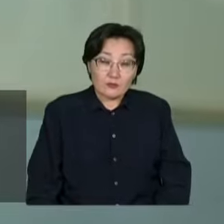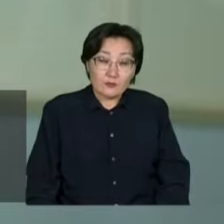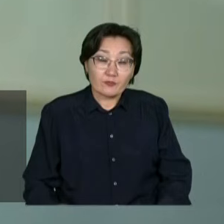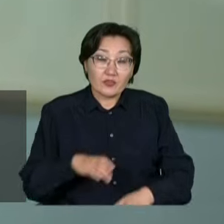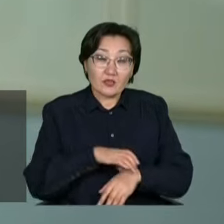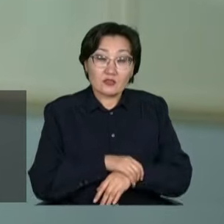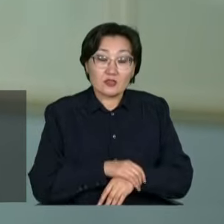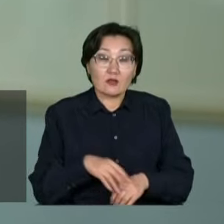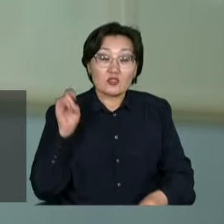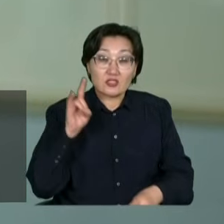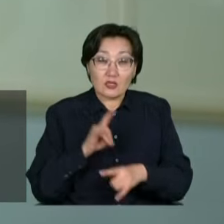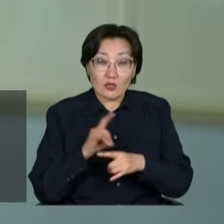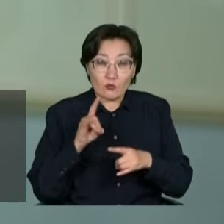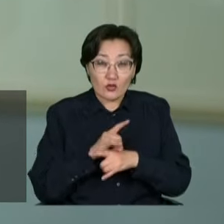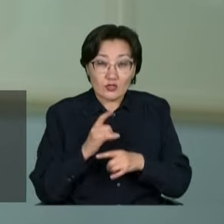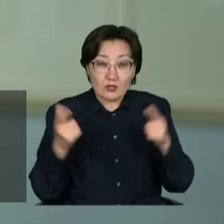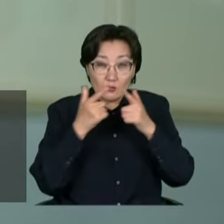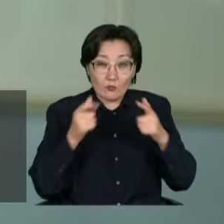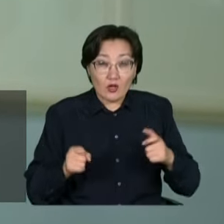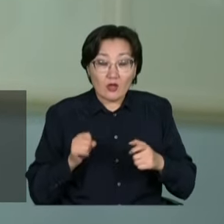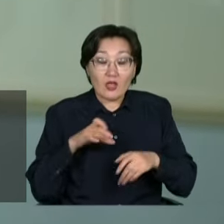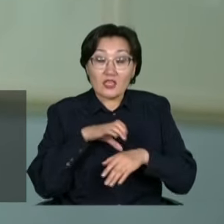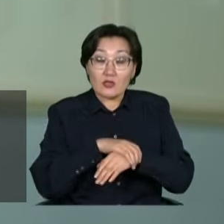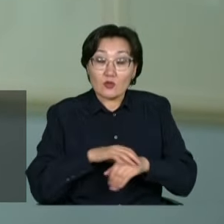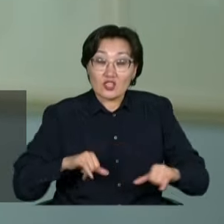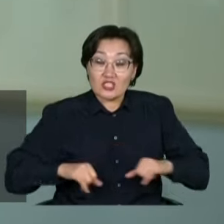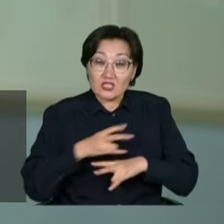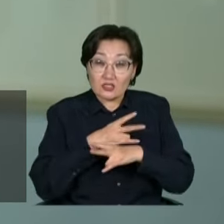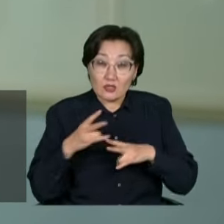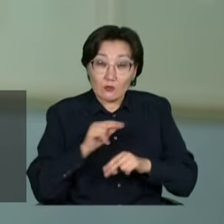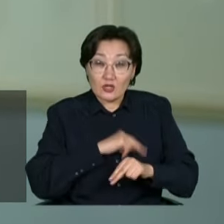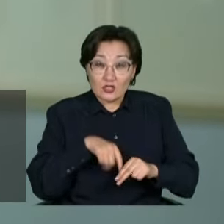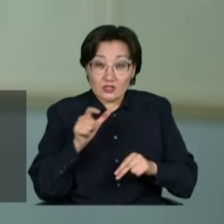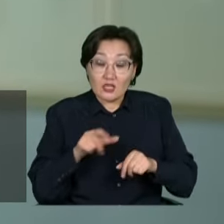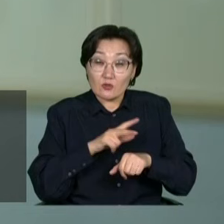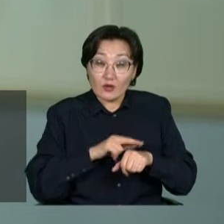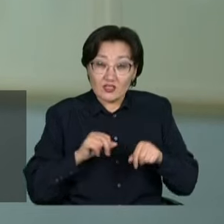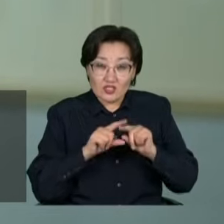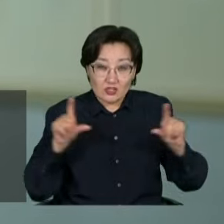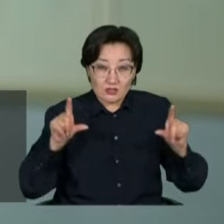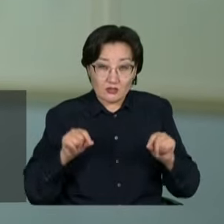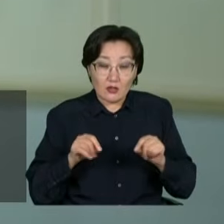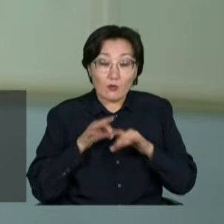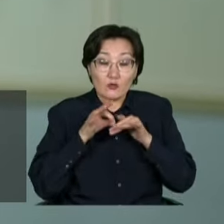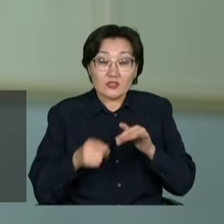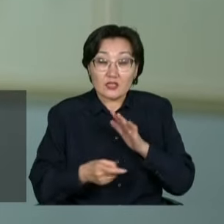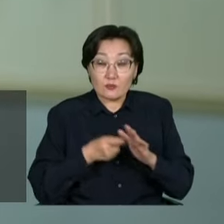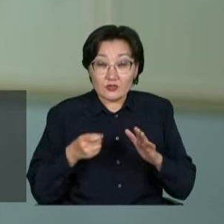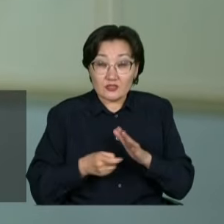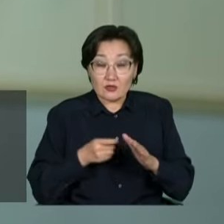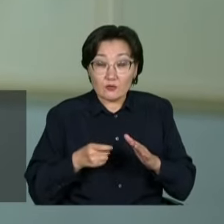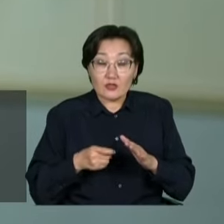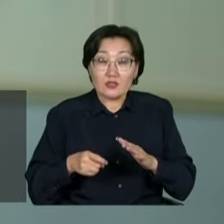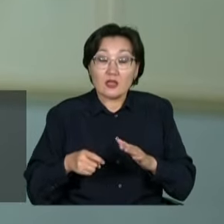факту заведомо ложного сообщения об акте терроризма сотрудниками полиции в ходе проведения комплекса